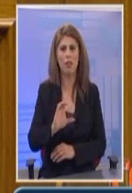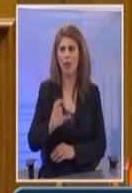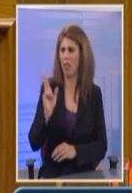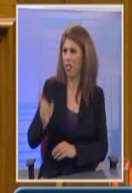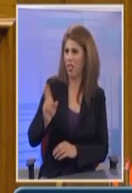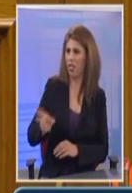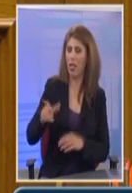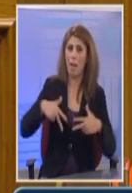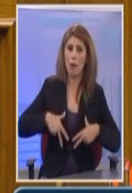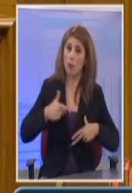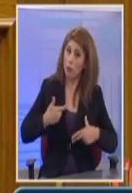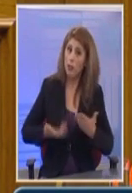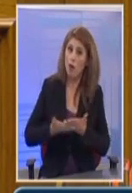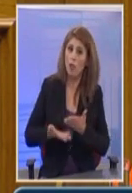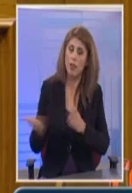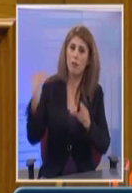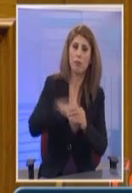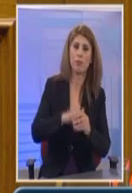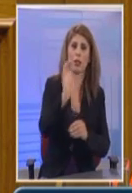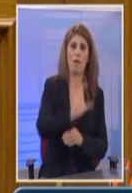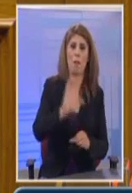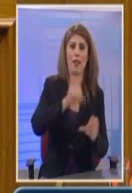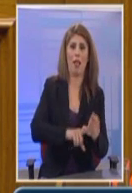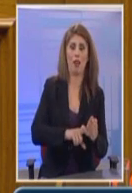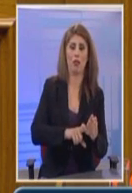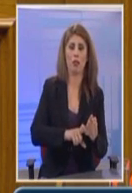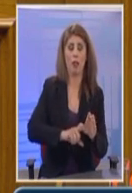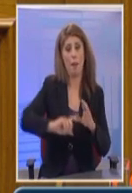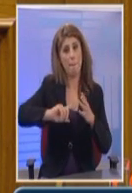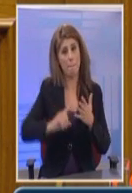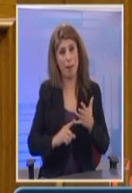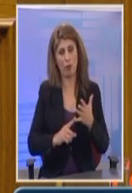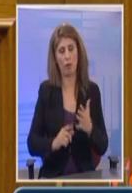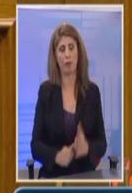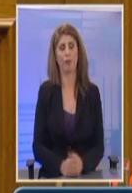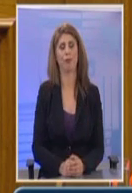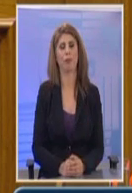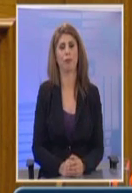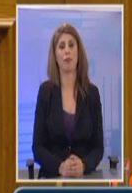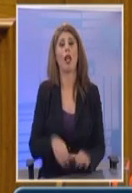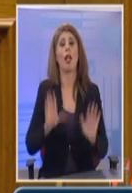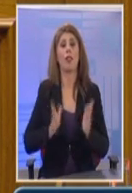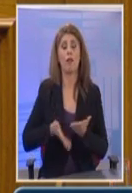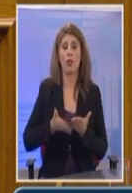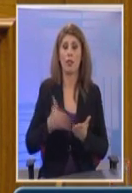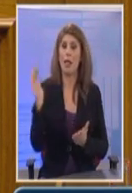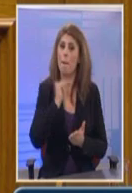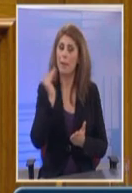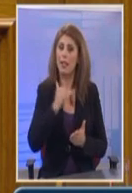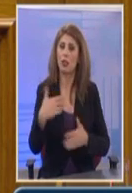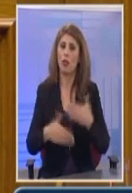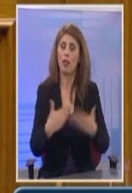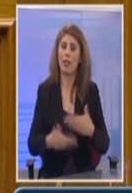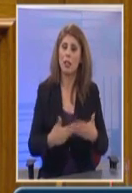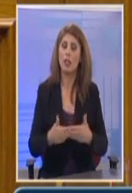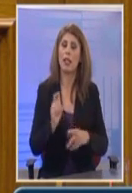τις βοηθήσαμε για να μπουν στην Ευρώπη. Πέμπτον, δεν συμβάλλατε στην επιτάχυνση των